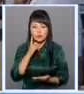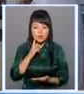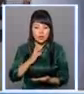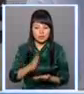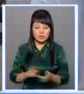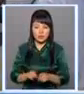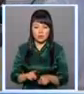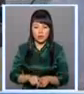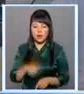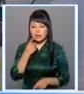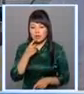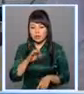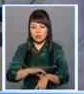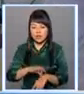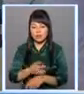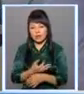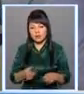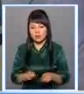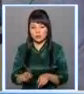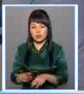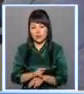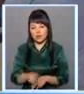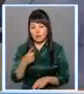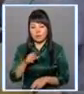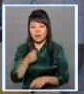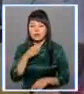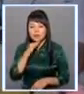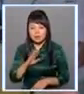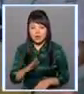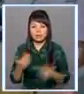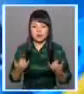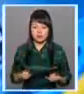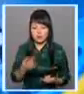жұмысымыз бітпейді. Соған бару үшін бір апта аз болғанда уақытымыз кетеді.